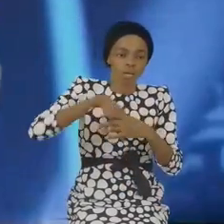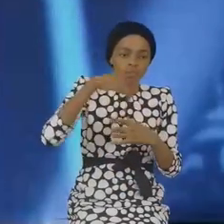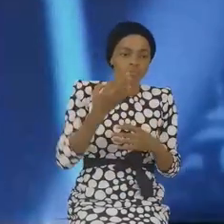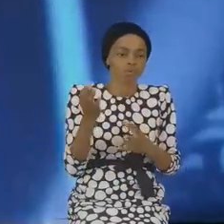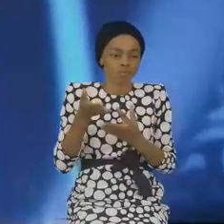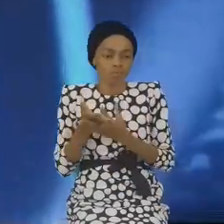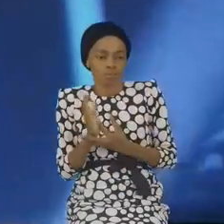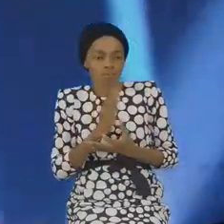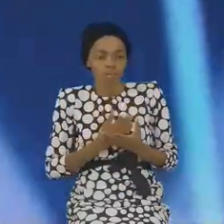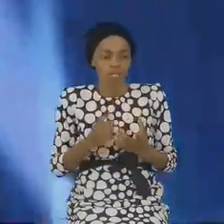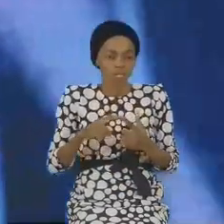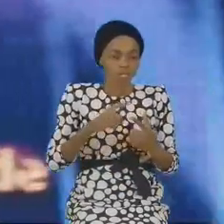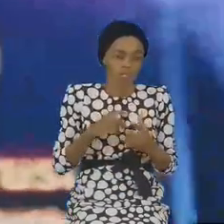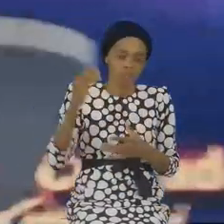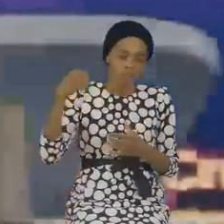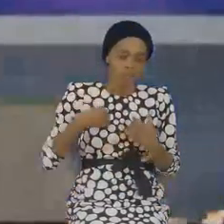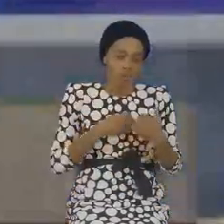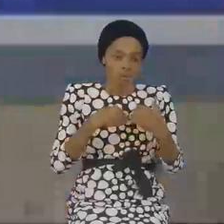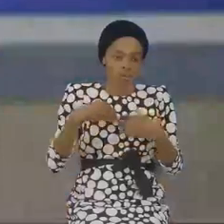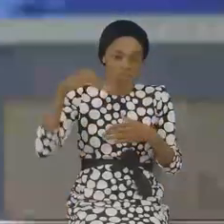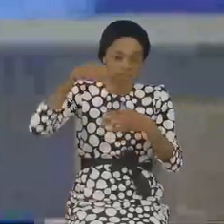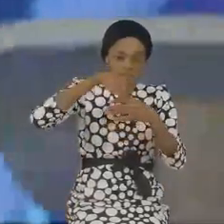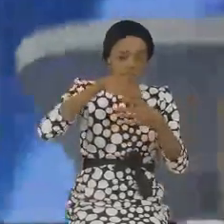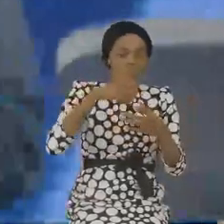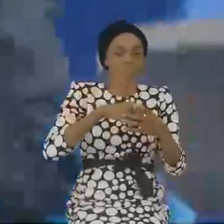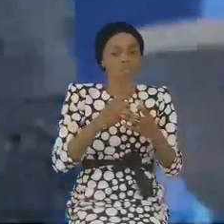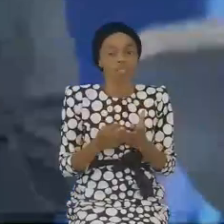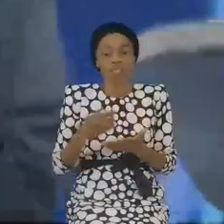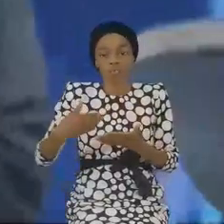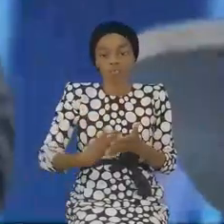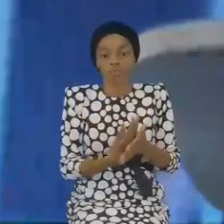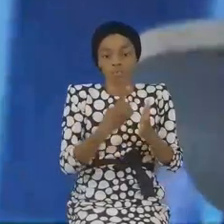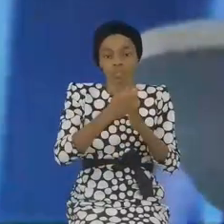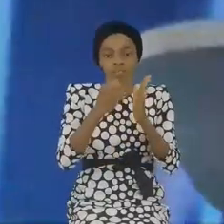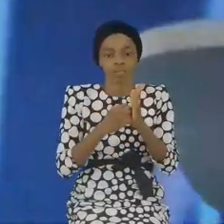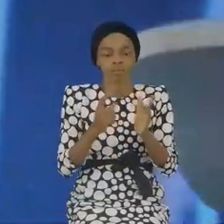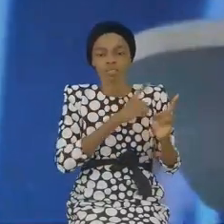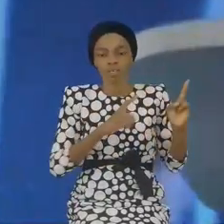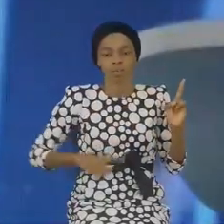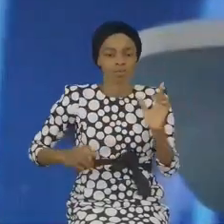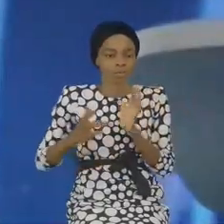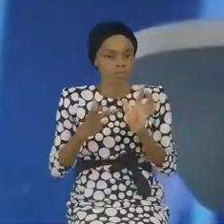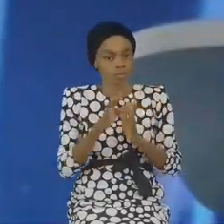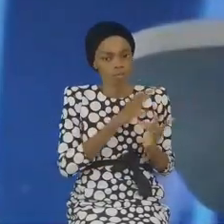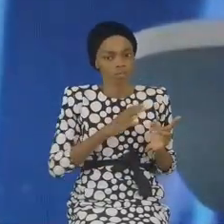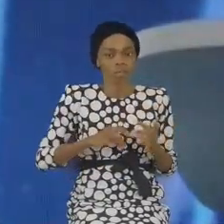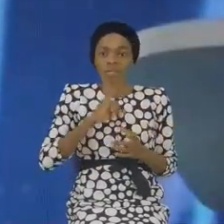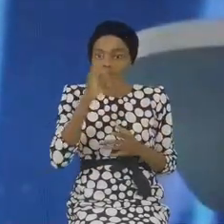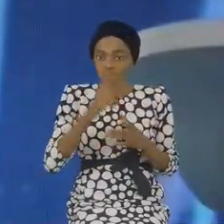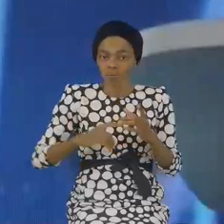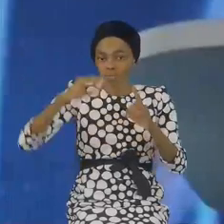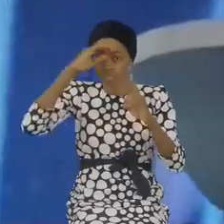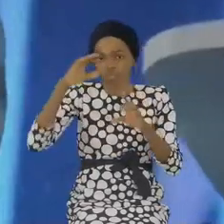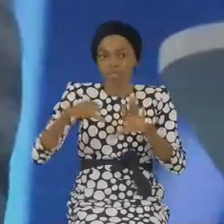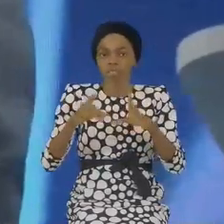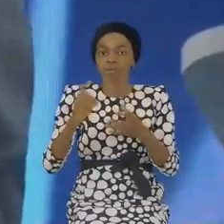avons venu dans. Dans le Nouveau Testament, le Seigneur Jésus-Christ, vous savez, c'est ce qu'il a fait. Premièrement, il a dit, je